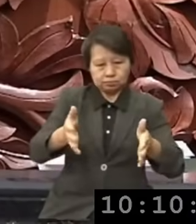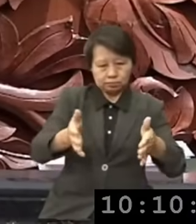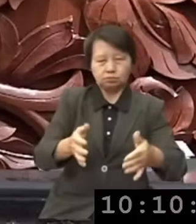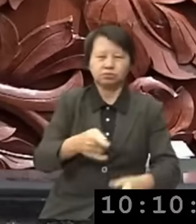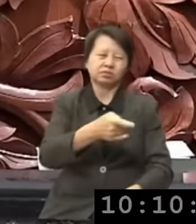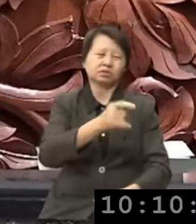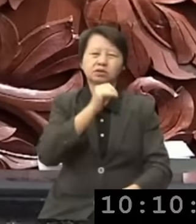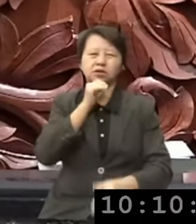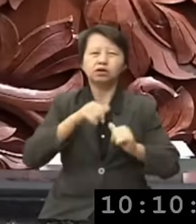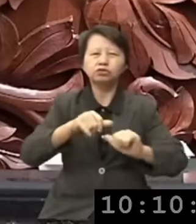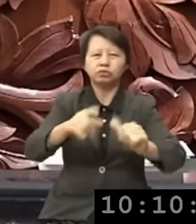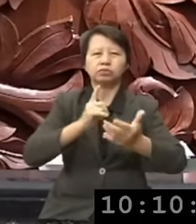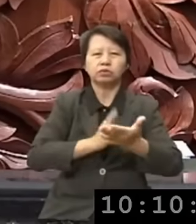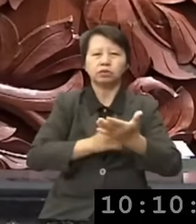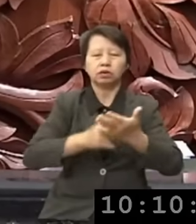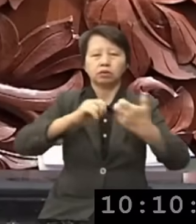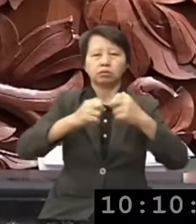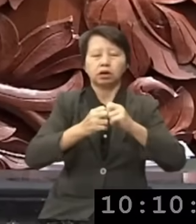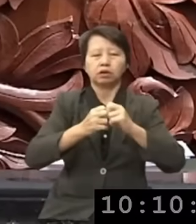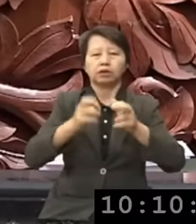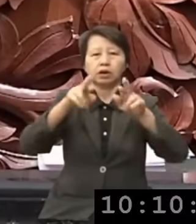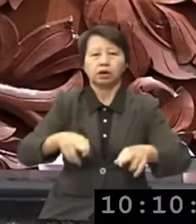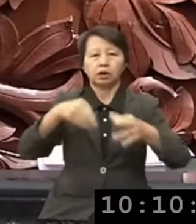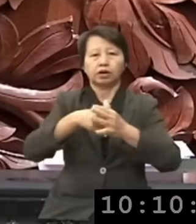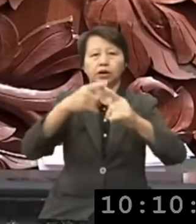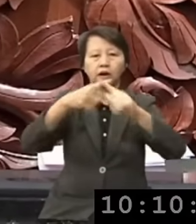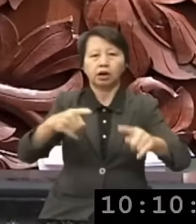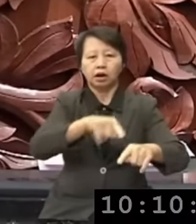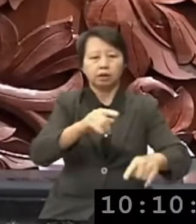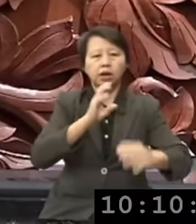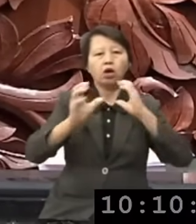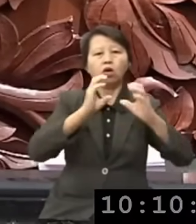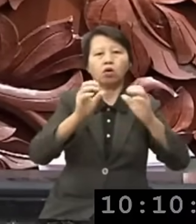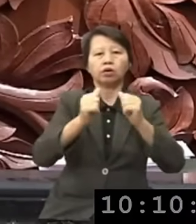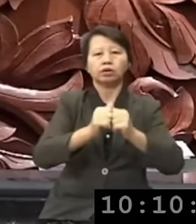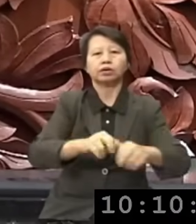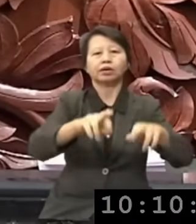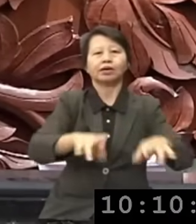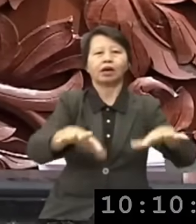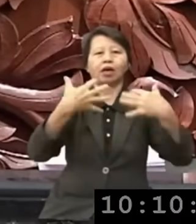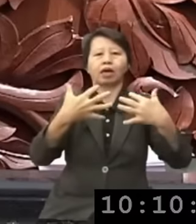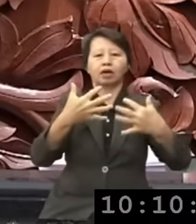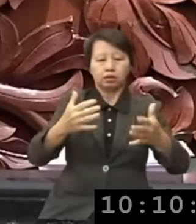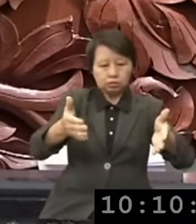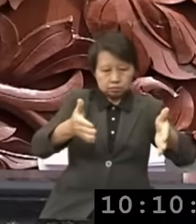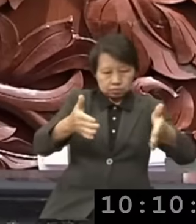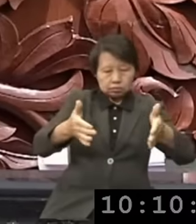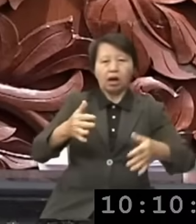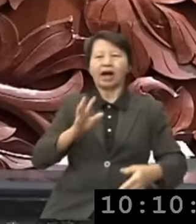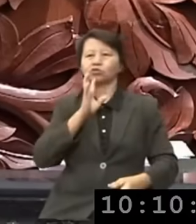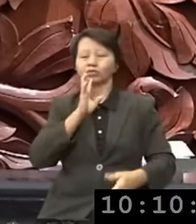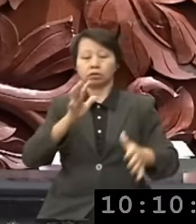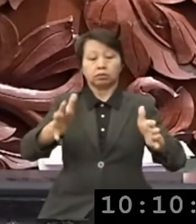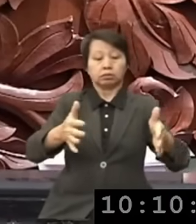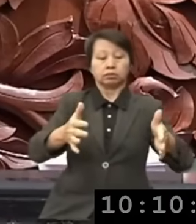ber masalah rakyat dalam dewan tapi diaun dengan AUD bad